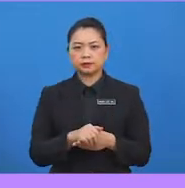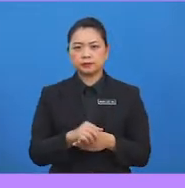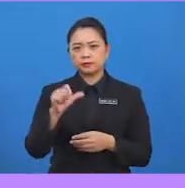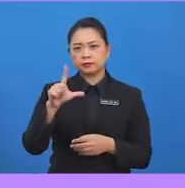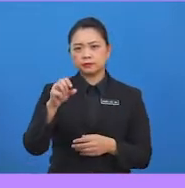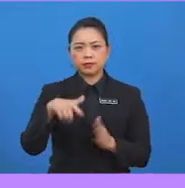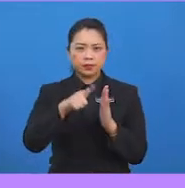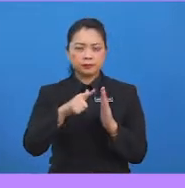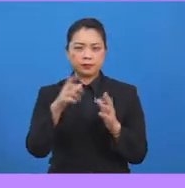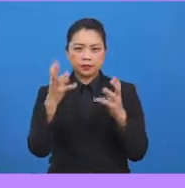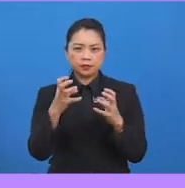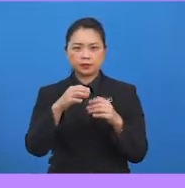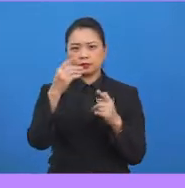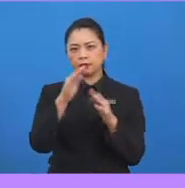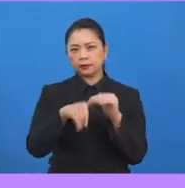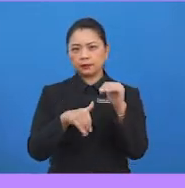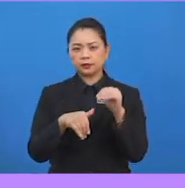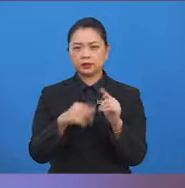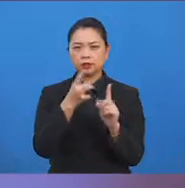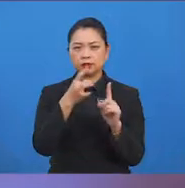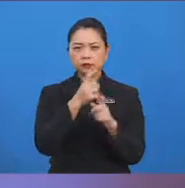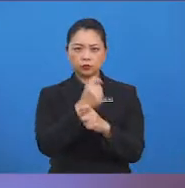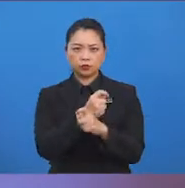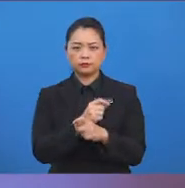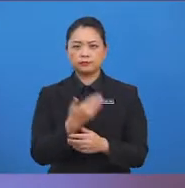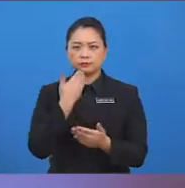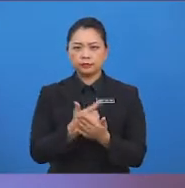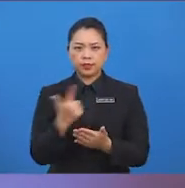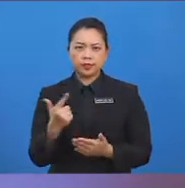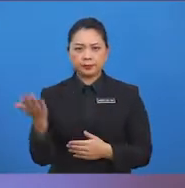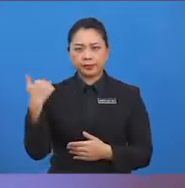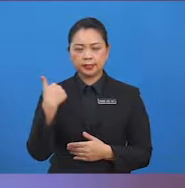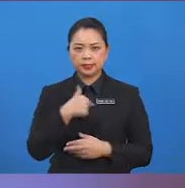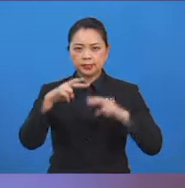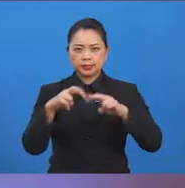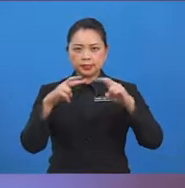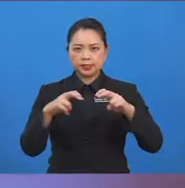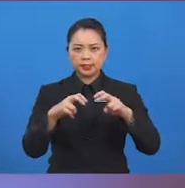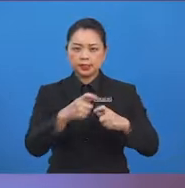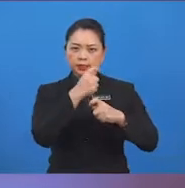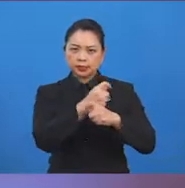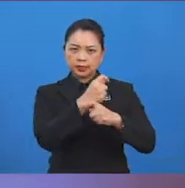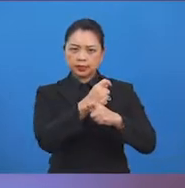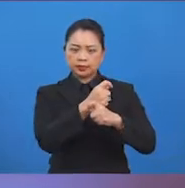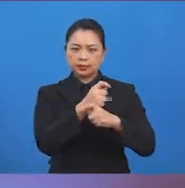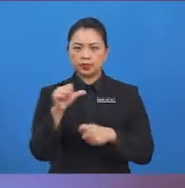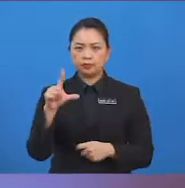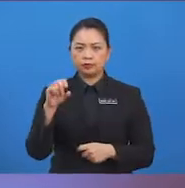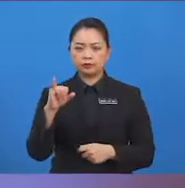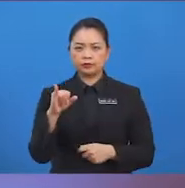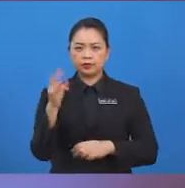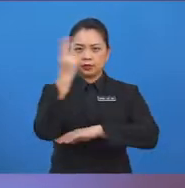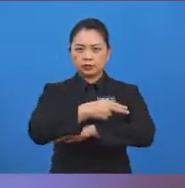keras daripada logam tulen. Baiklah, mari kita kaji pula ketahanan aloi terhadap